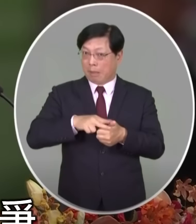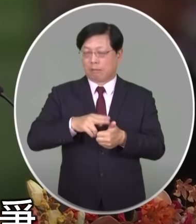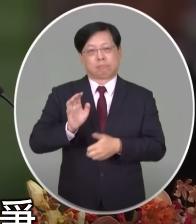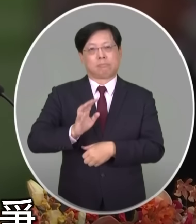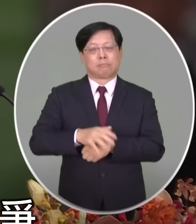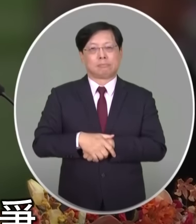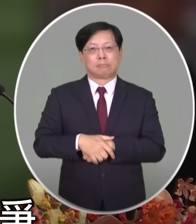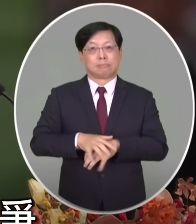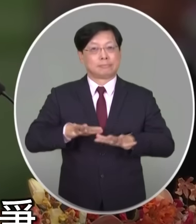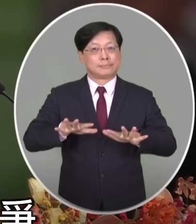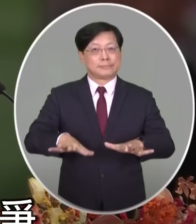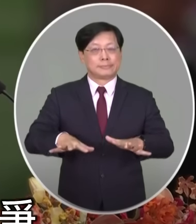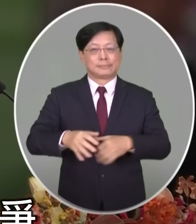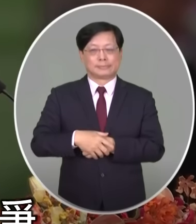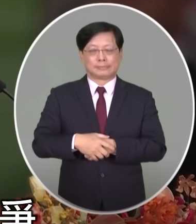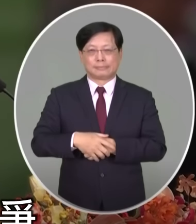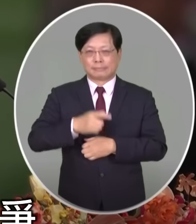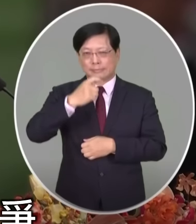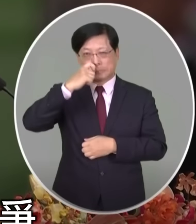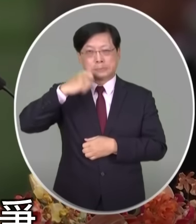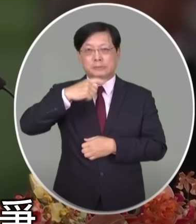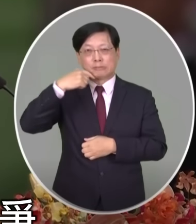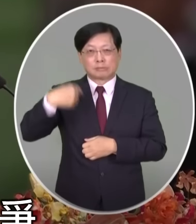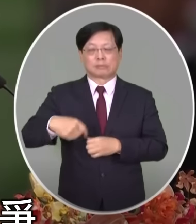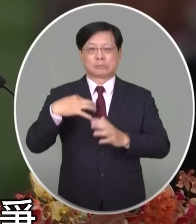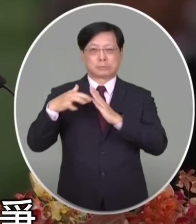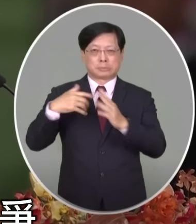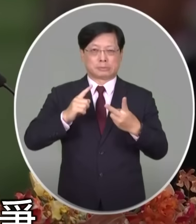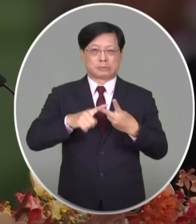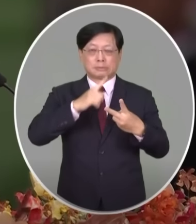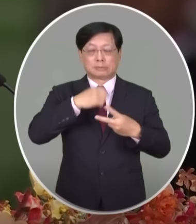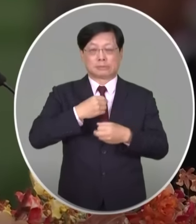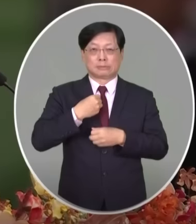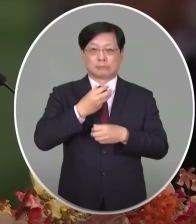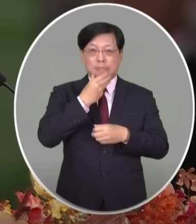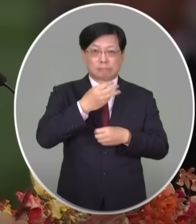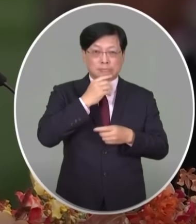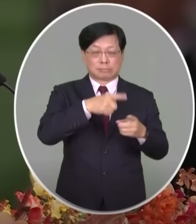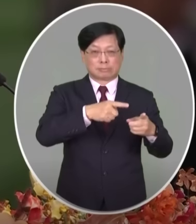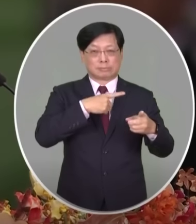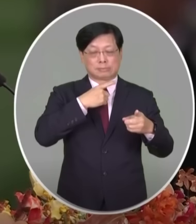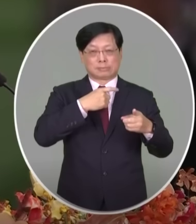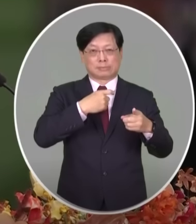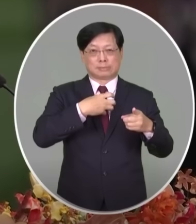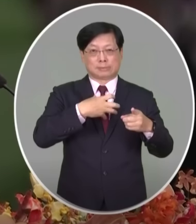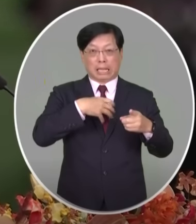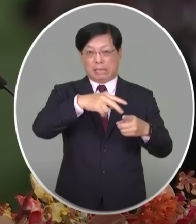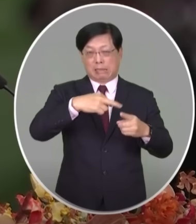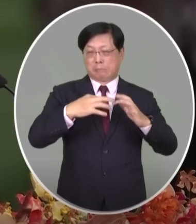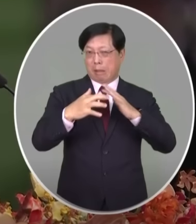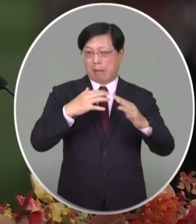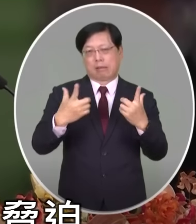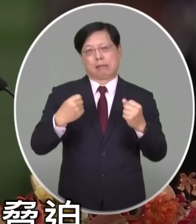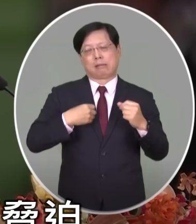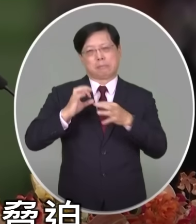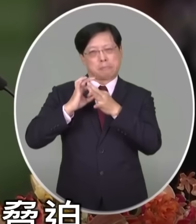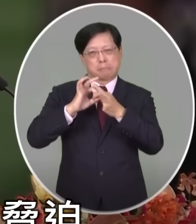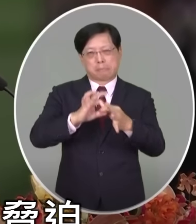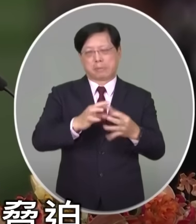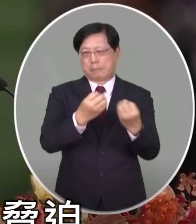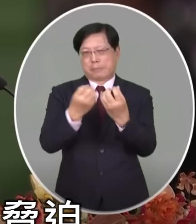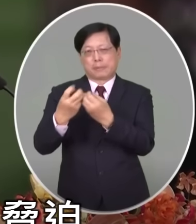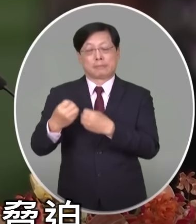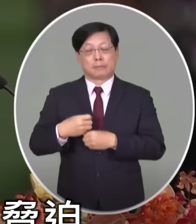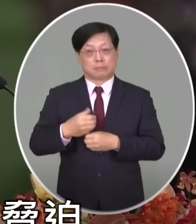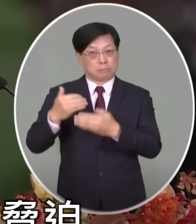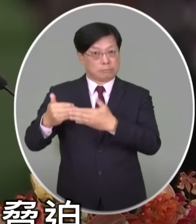今，俄乌战争和以哈战争持续冲击全世界，中国的军